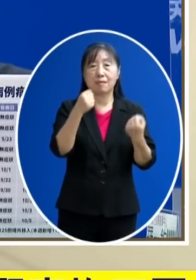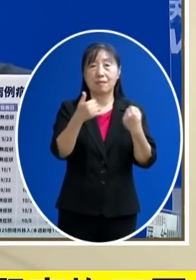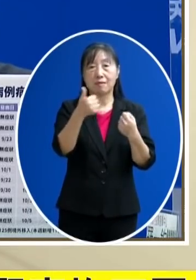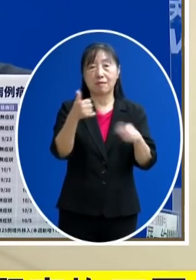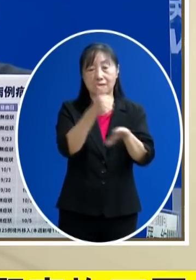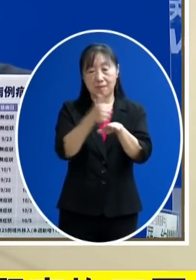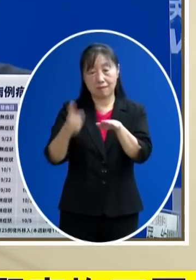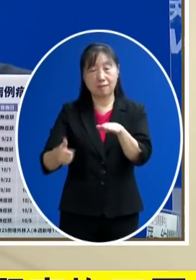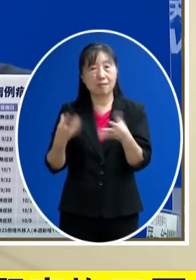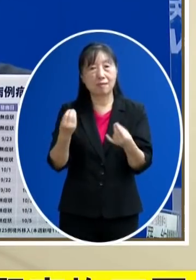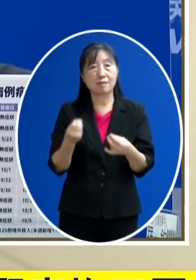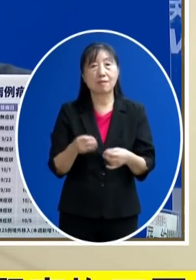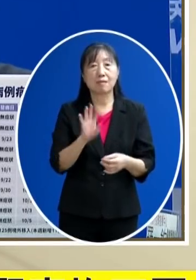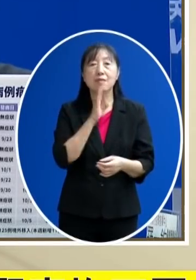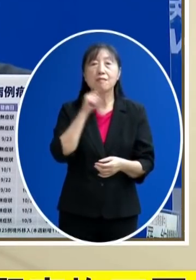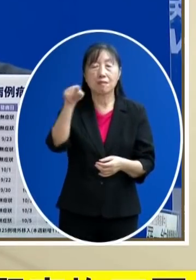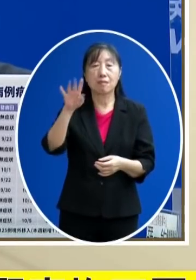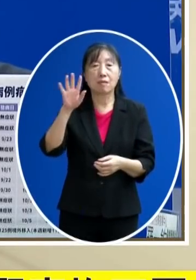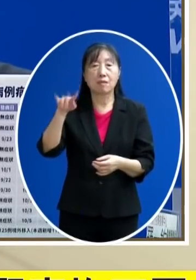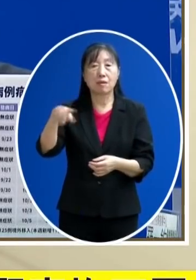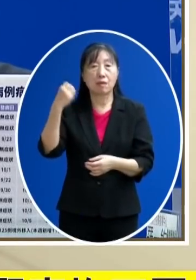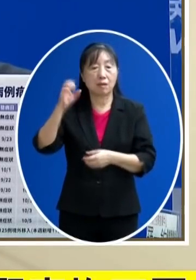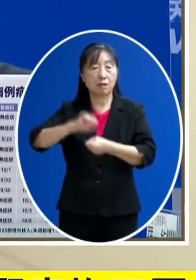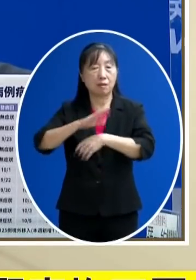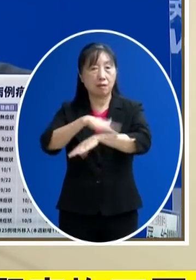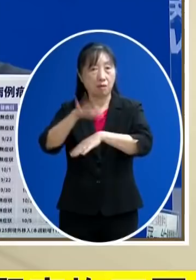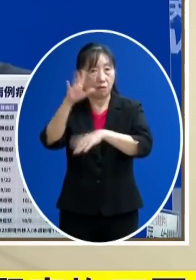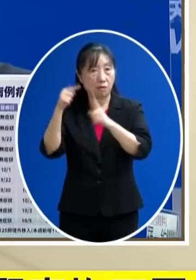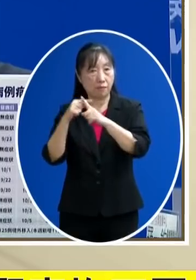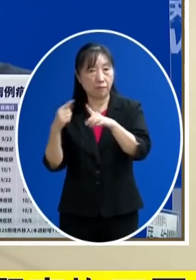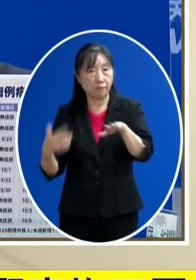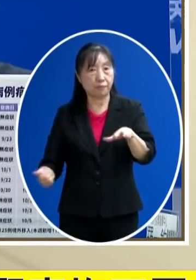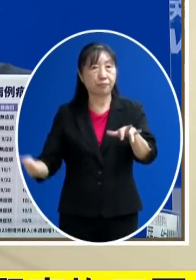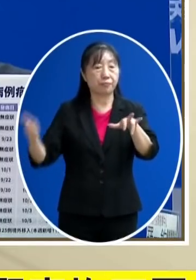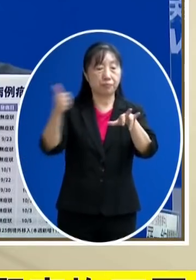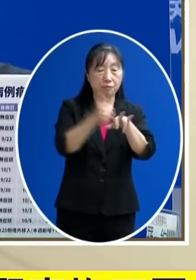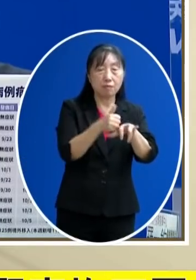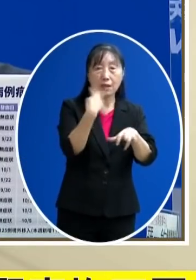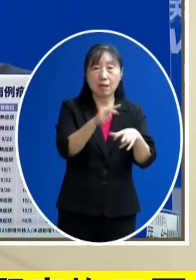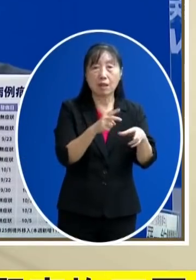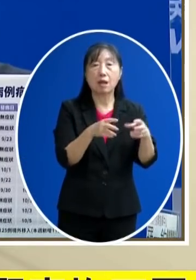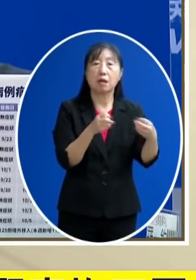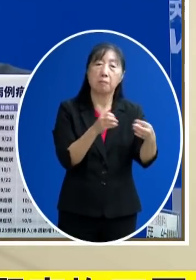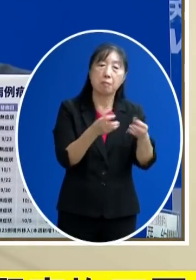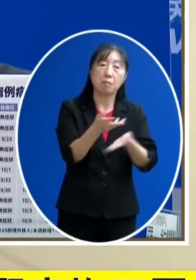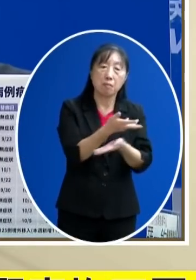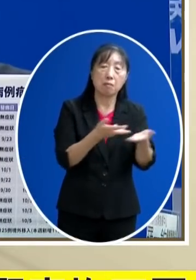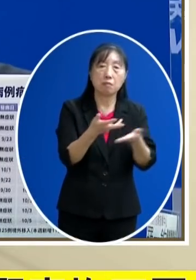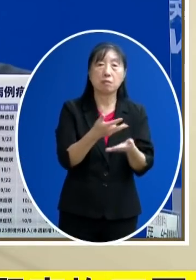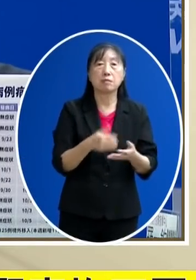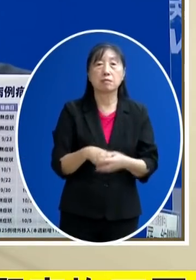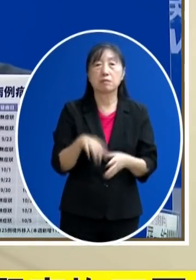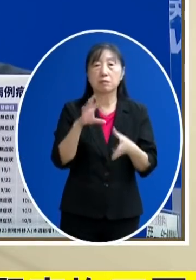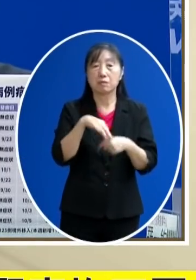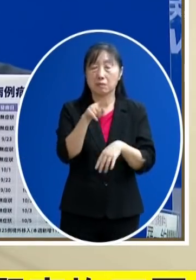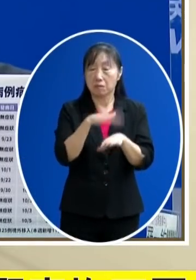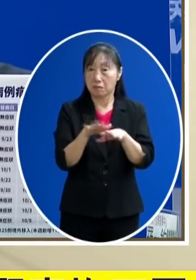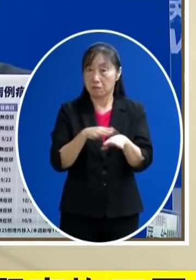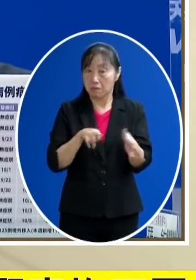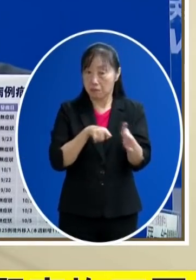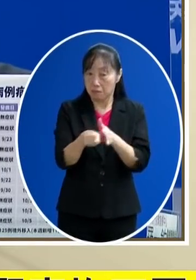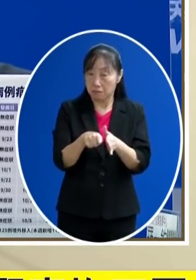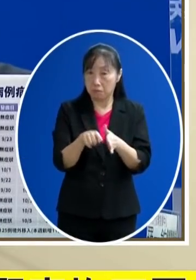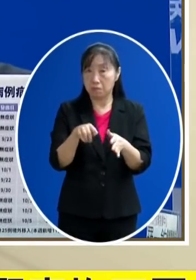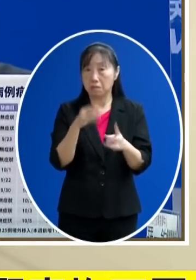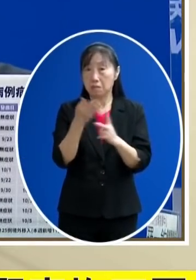有当地的这个人员有上机去做一些文件交接的工作，那是不是有可能有间接或直接的